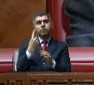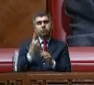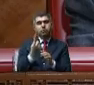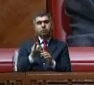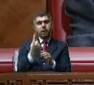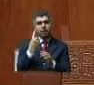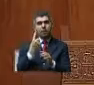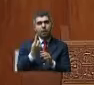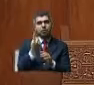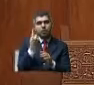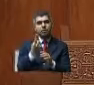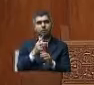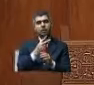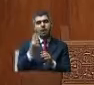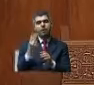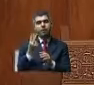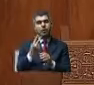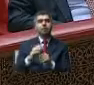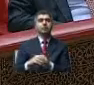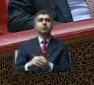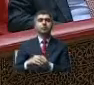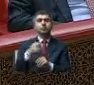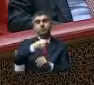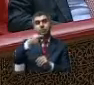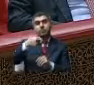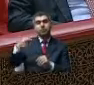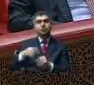درهم إذا كانت المعلومات ديالي دقيقة.